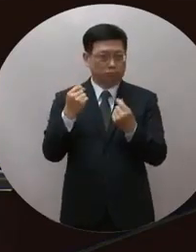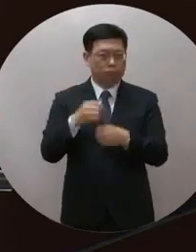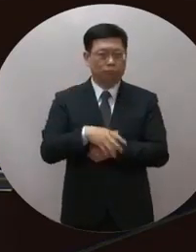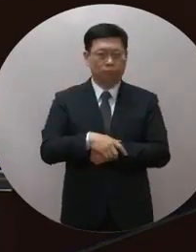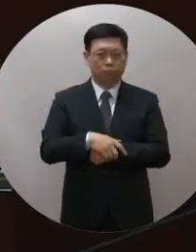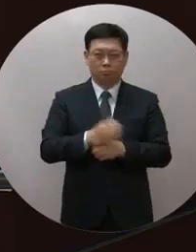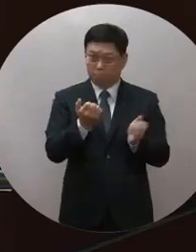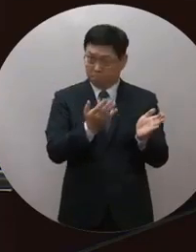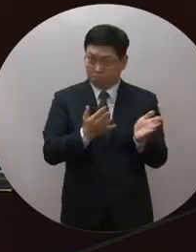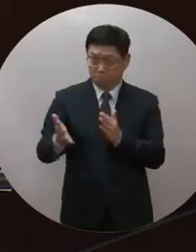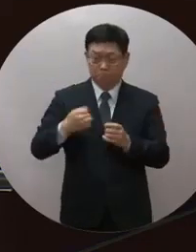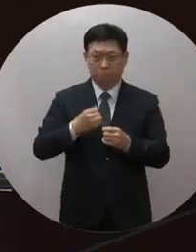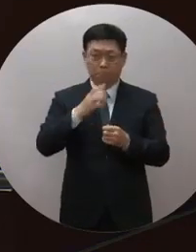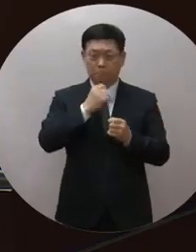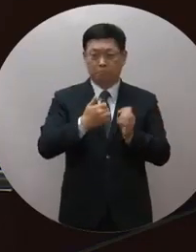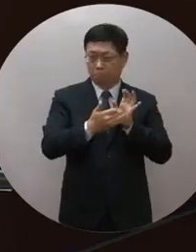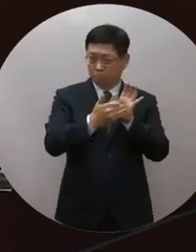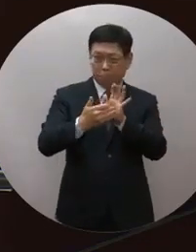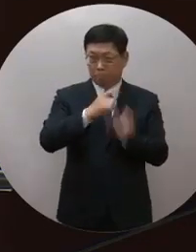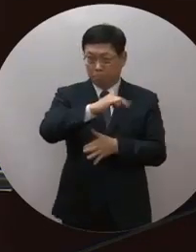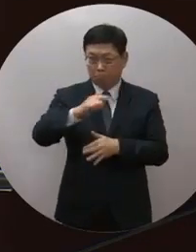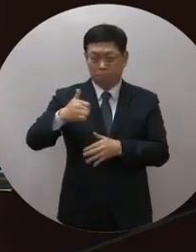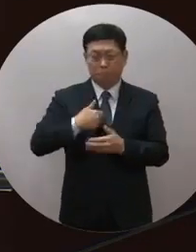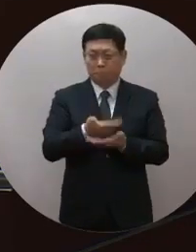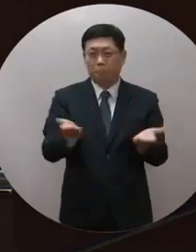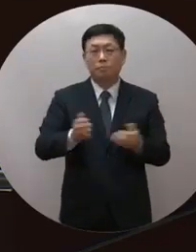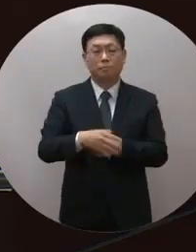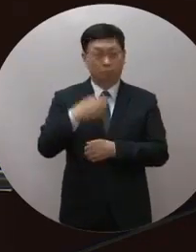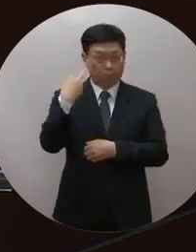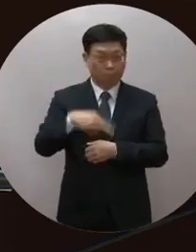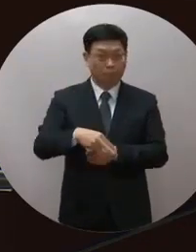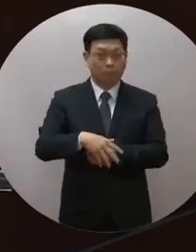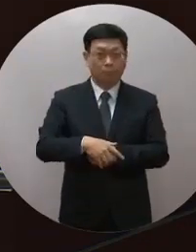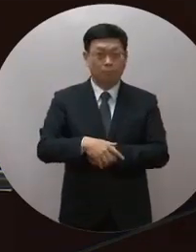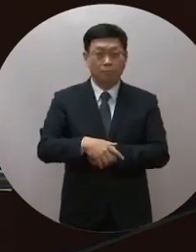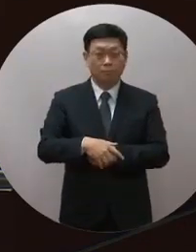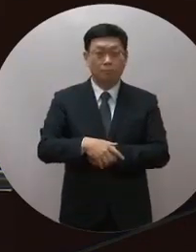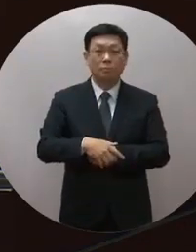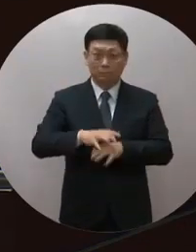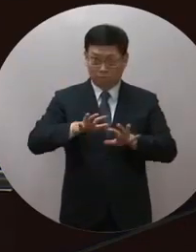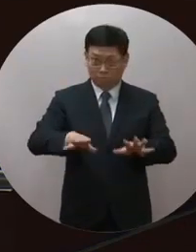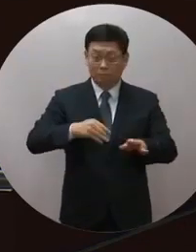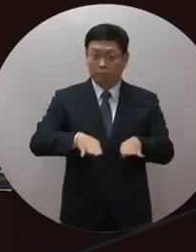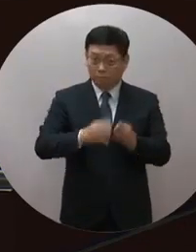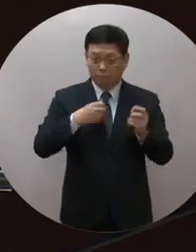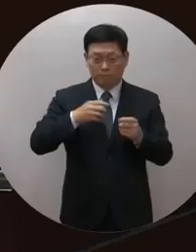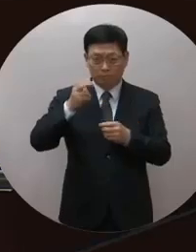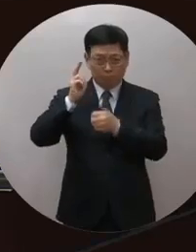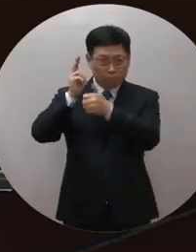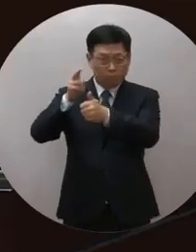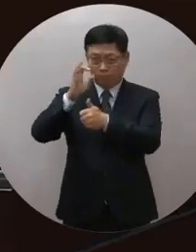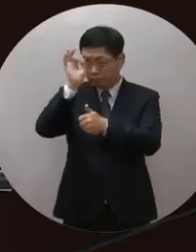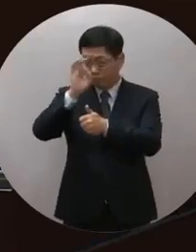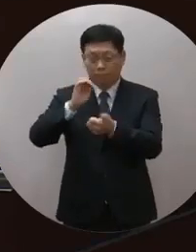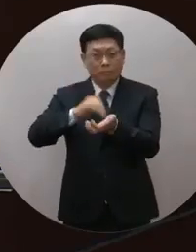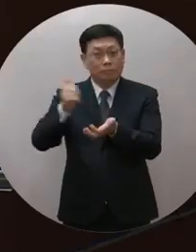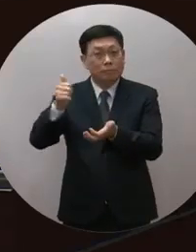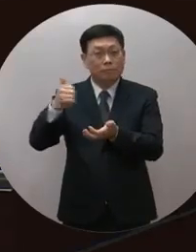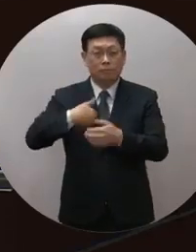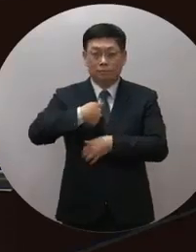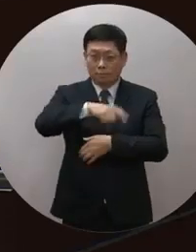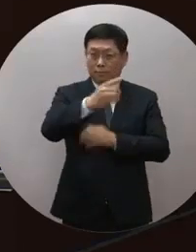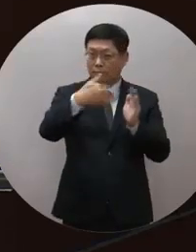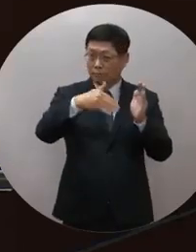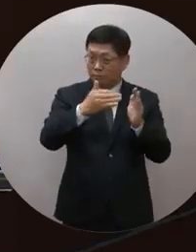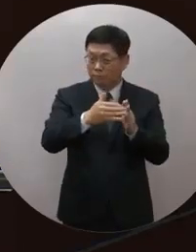供足够的防疫物资，同时也会借其特别商请医师到